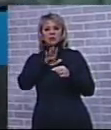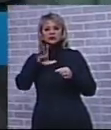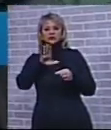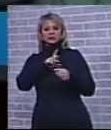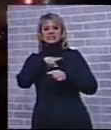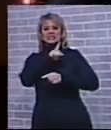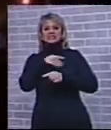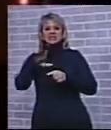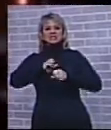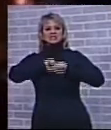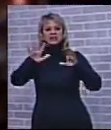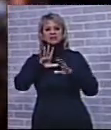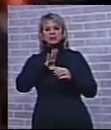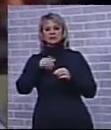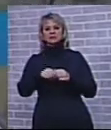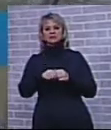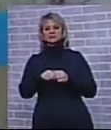это сильный взрыв. Да.